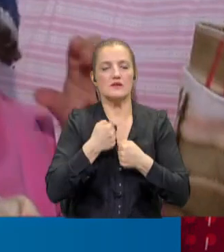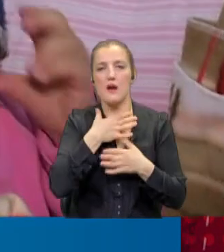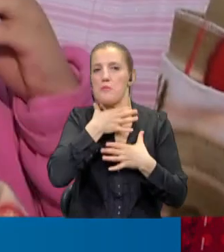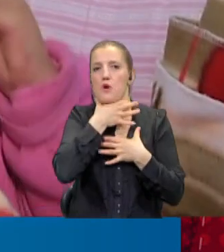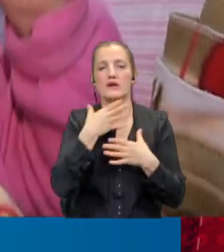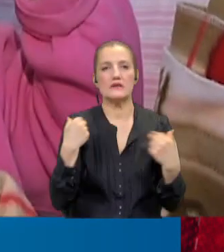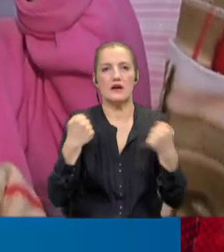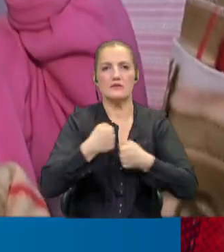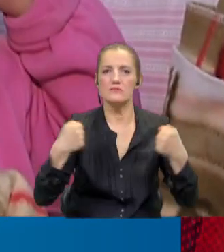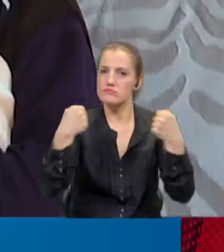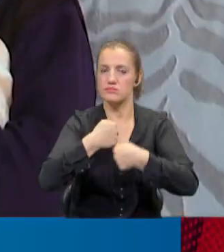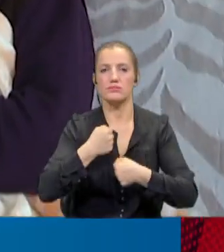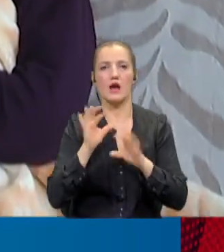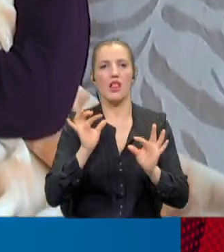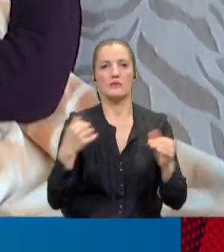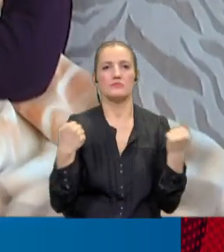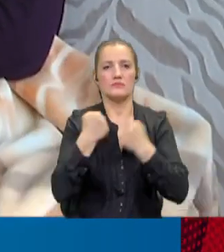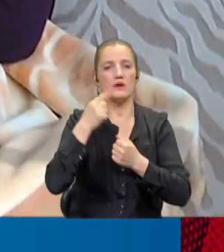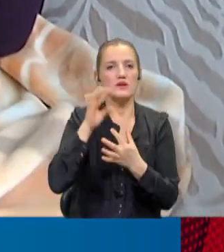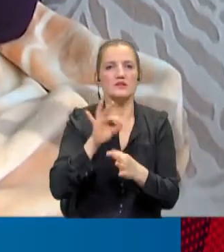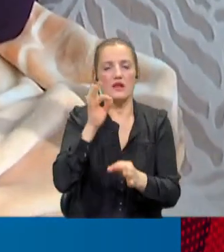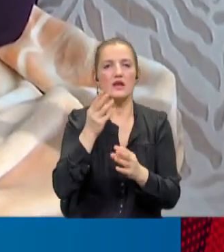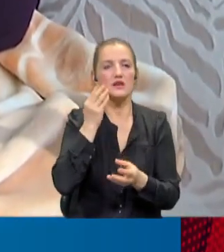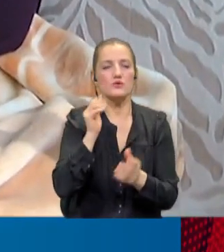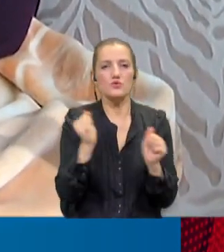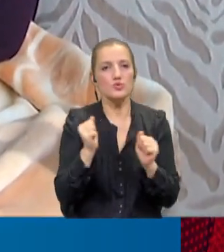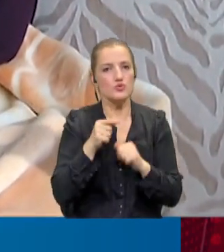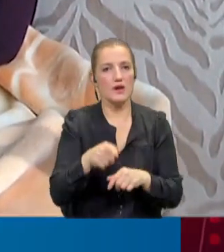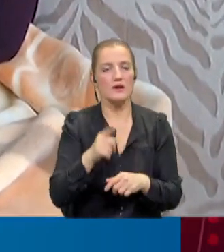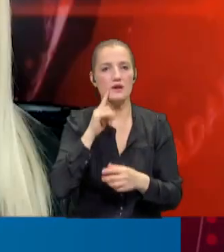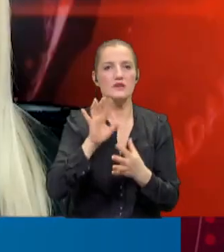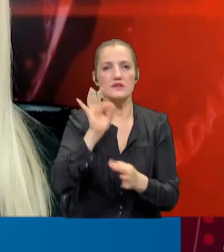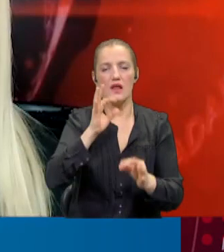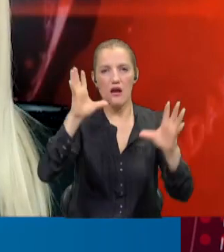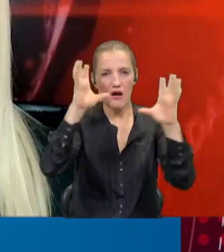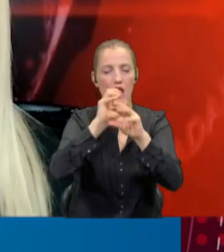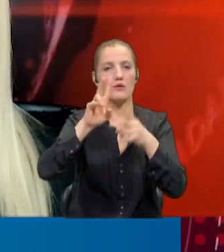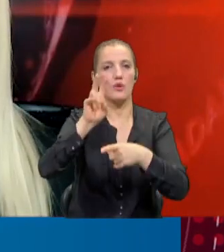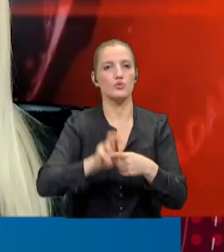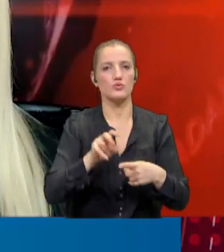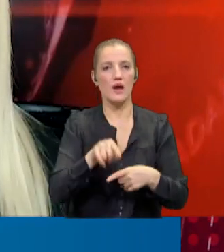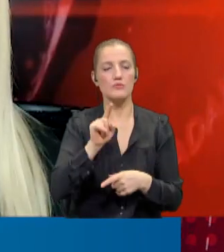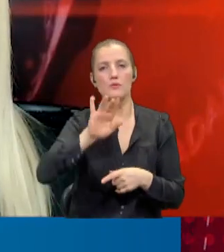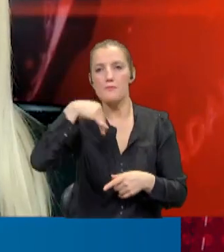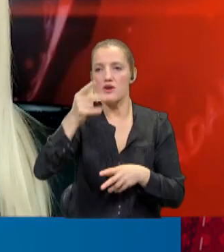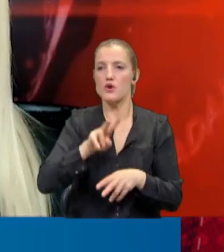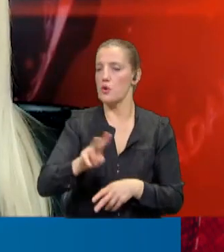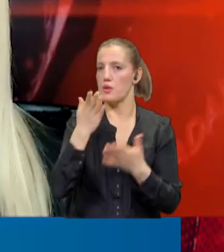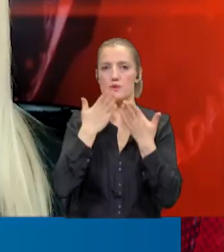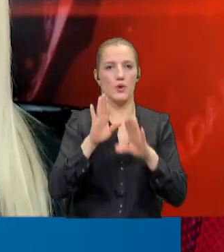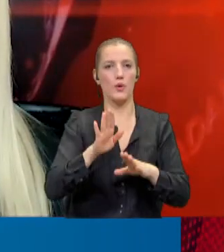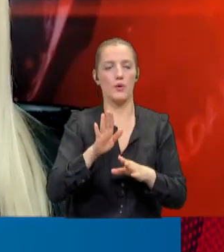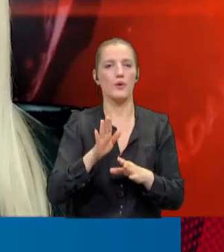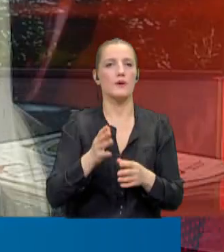boğazlı kazağın üstüne bir kazakta gideceğiz insanlar daha çok Üşüyecek insanlar daha çok karanlıkta oturacak bunun başka yolu yok